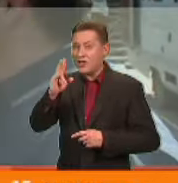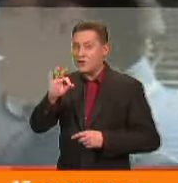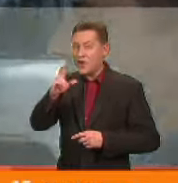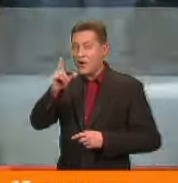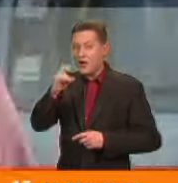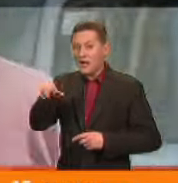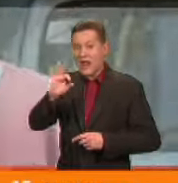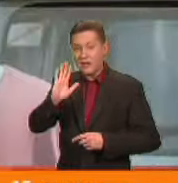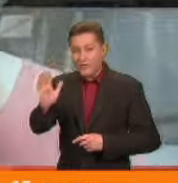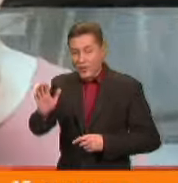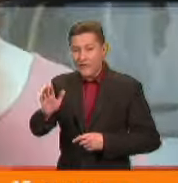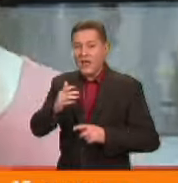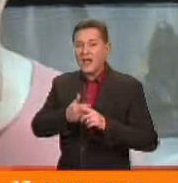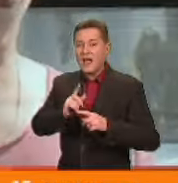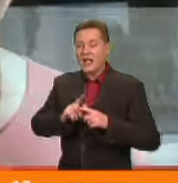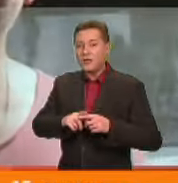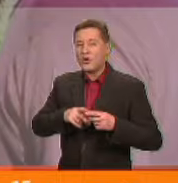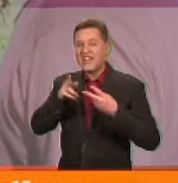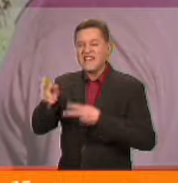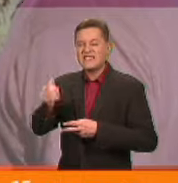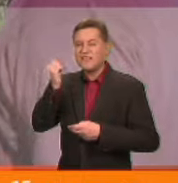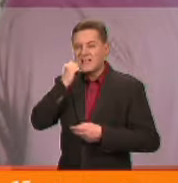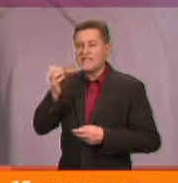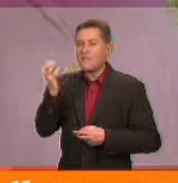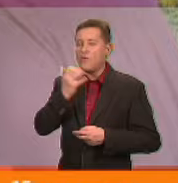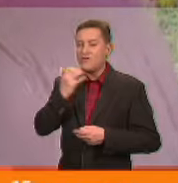кран. Как я ездил в Москву, как я ездил в Чечню.